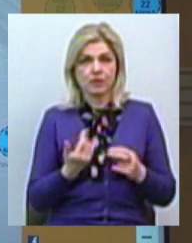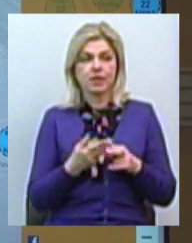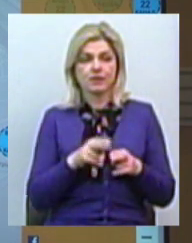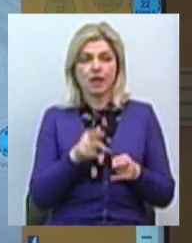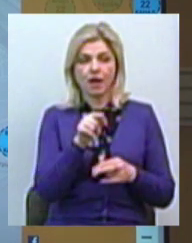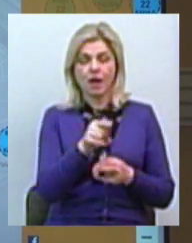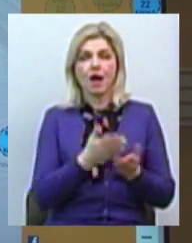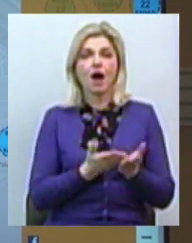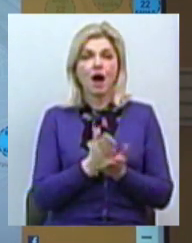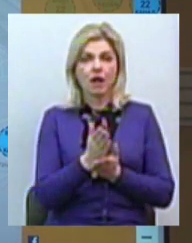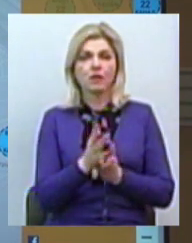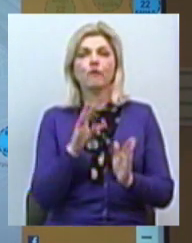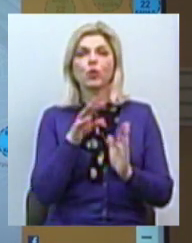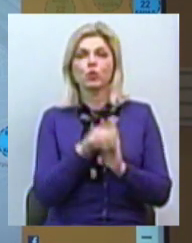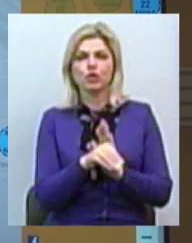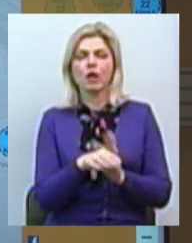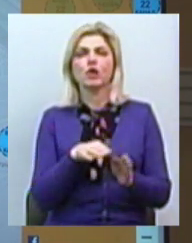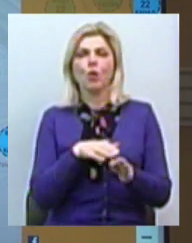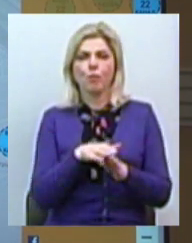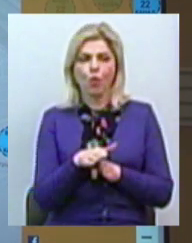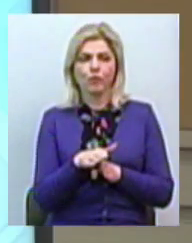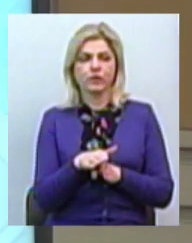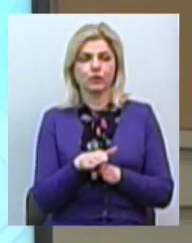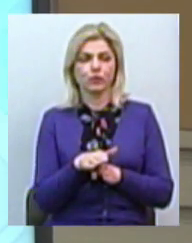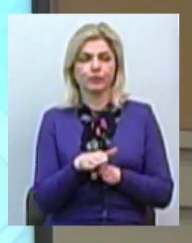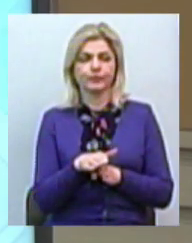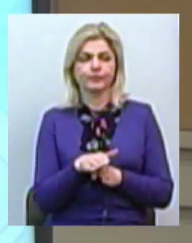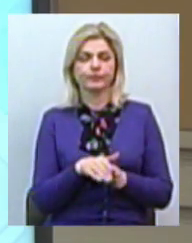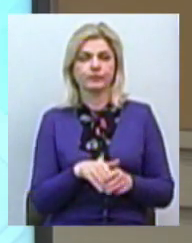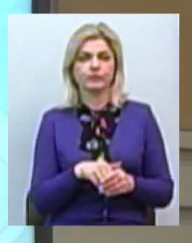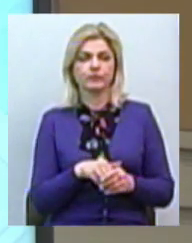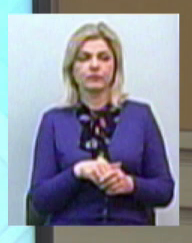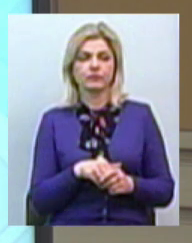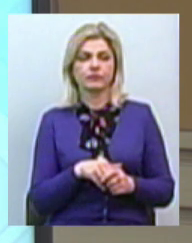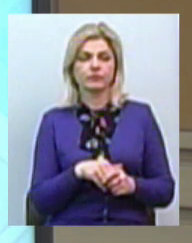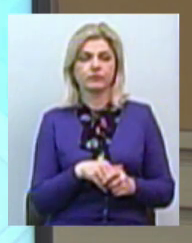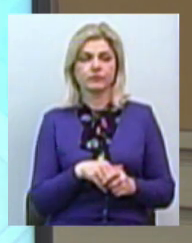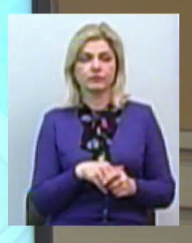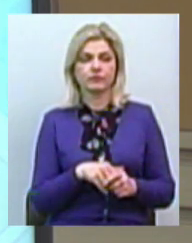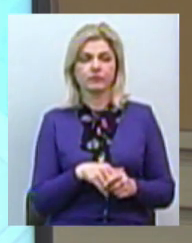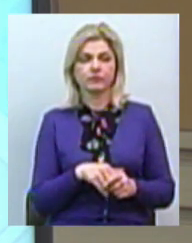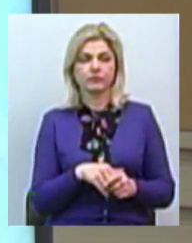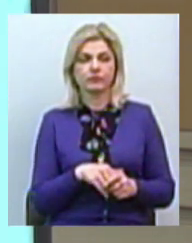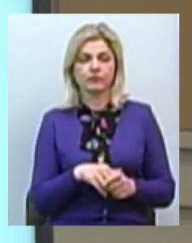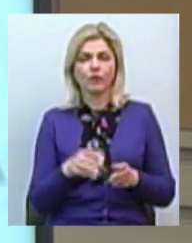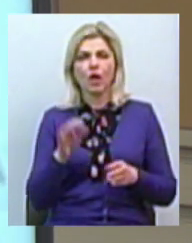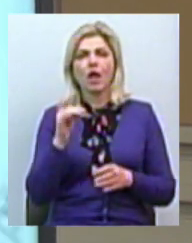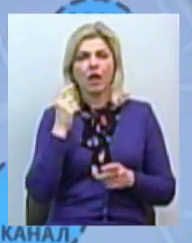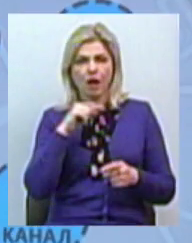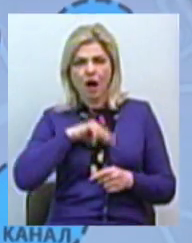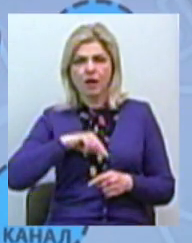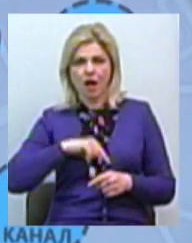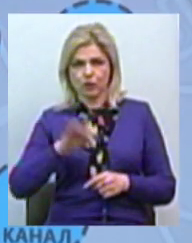карта включає в себе повністю шар даних ЕЛО автодоріг. Майже